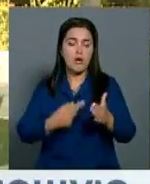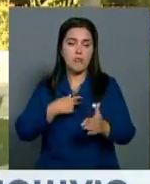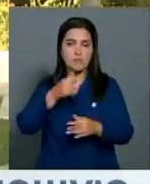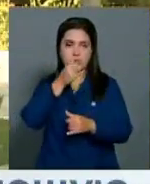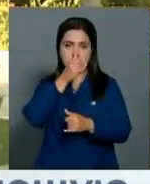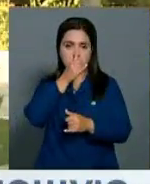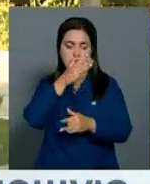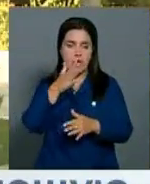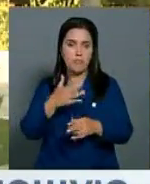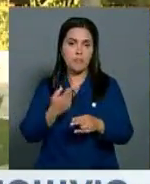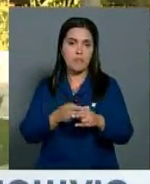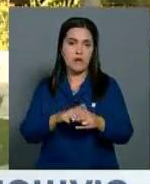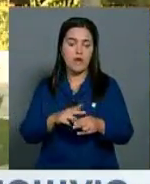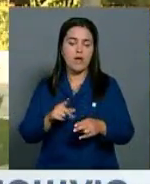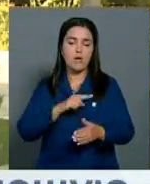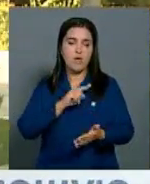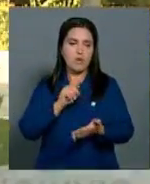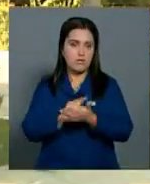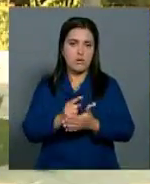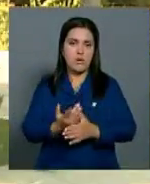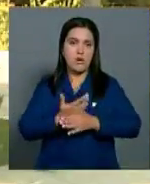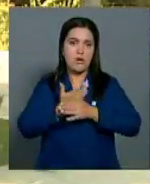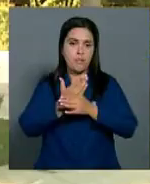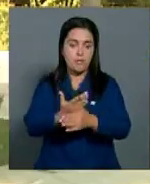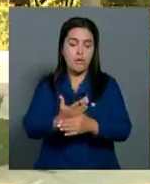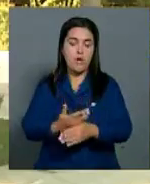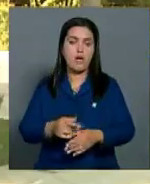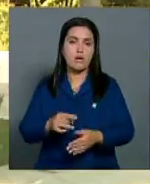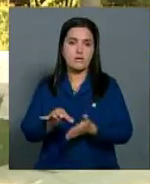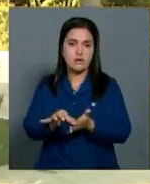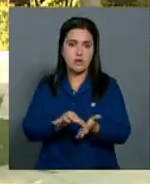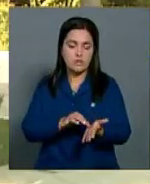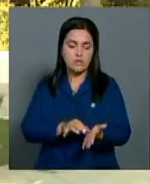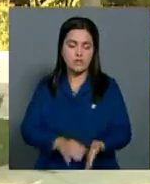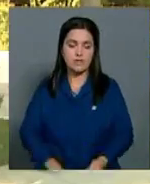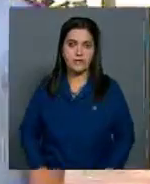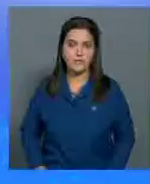оставаться в стороне, поэтому, не раздумывая, бросились в воду, чтобы спасти людей.